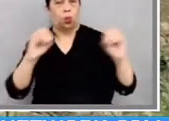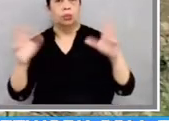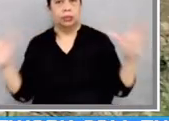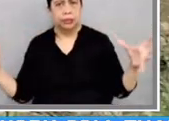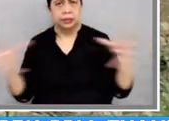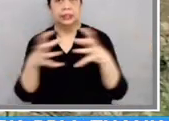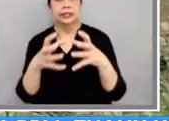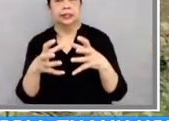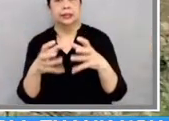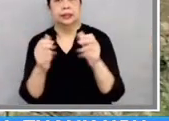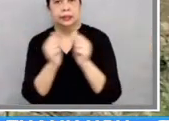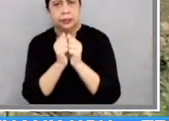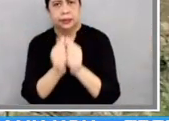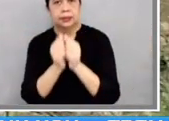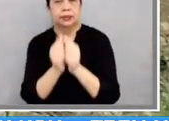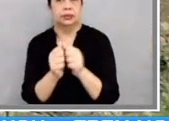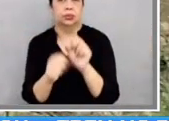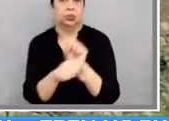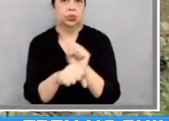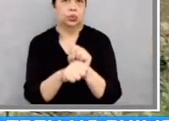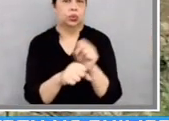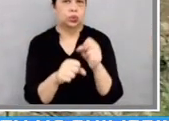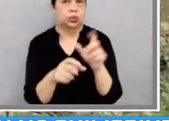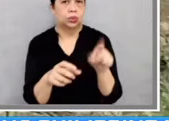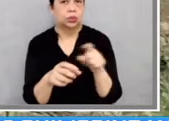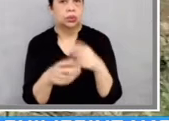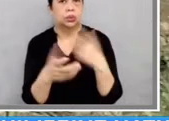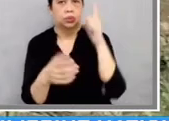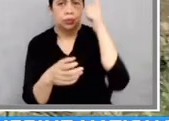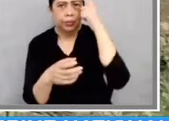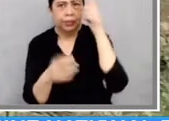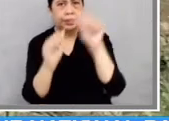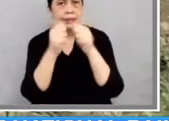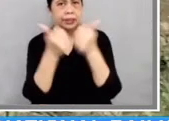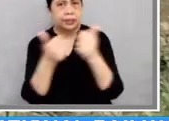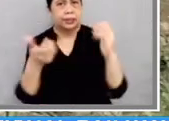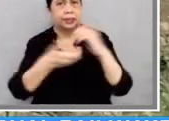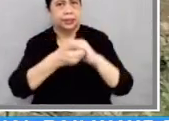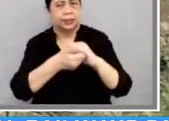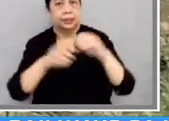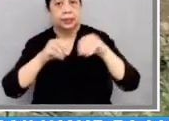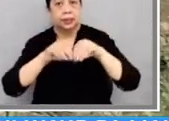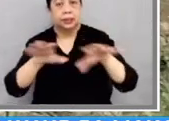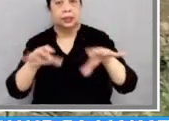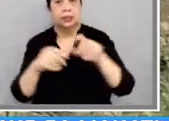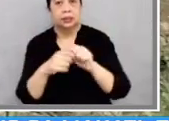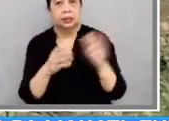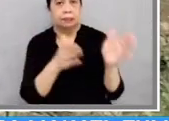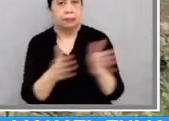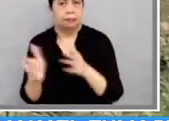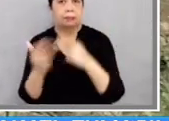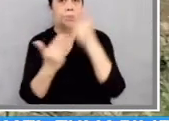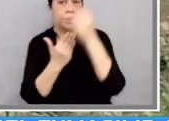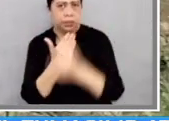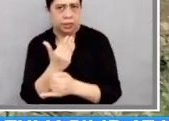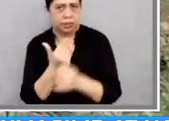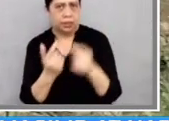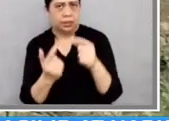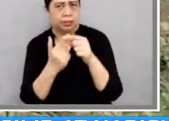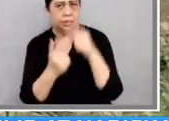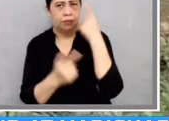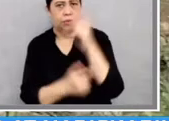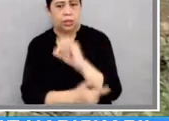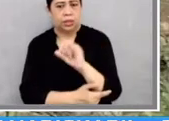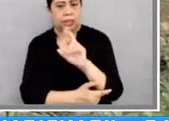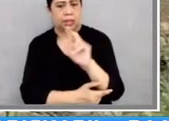na rin ang national government agencies sa pag-implement po ng mga projects, lalo na yung pang-irigasyon,